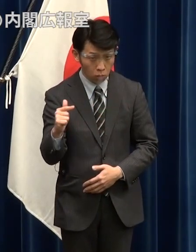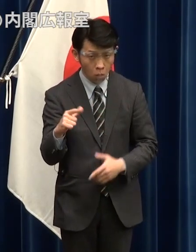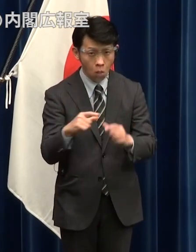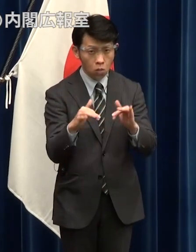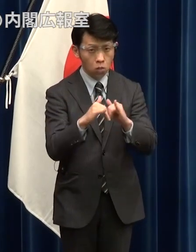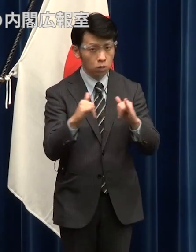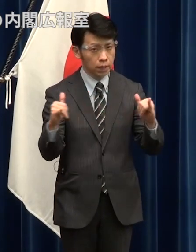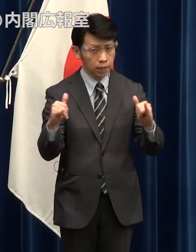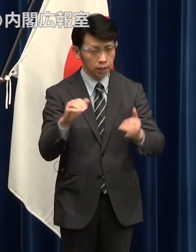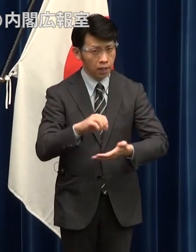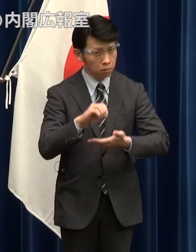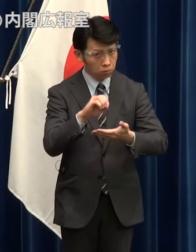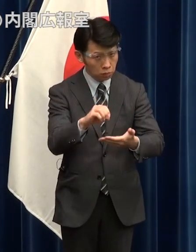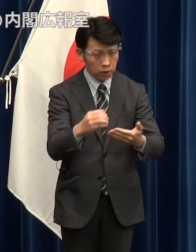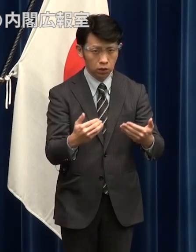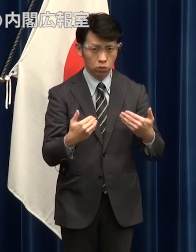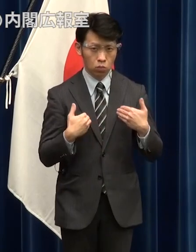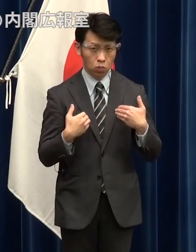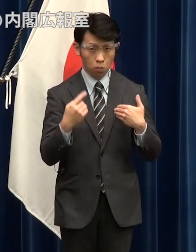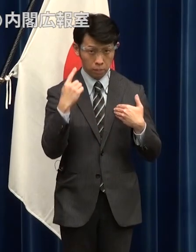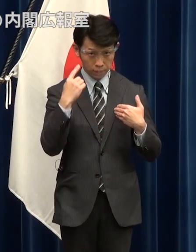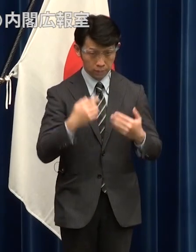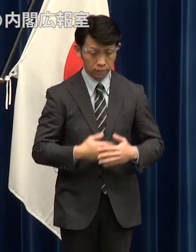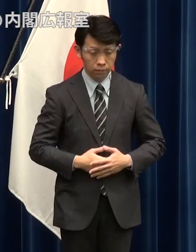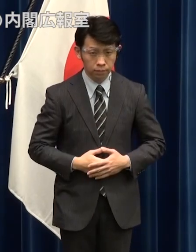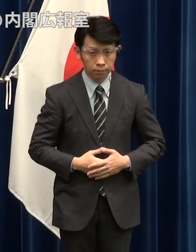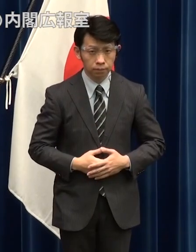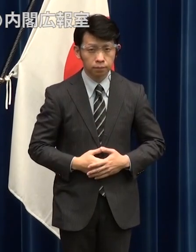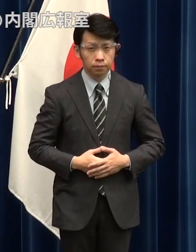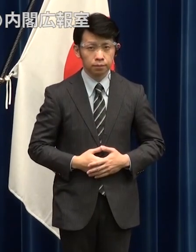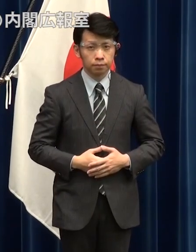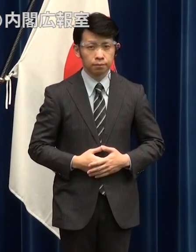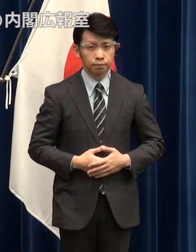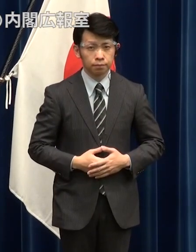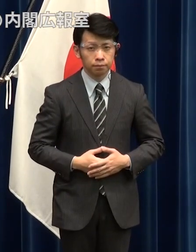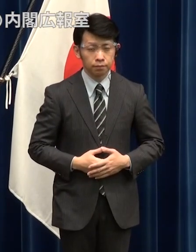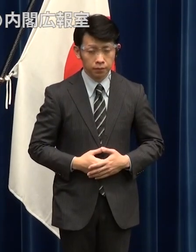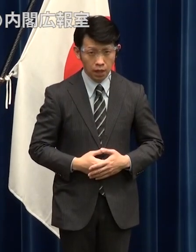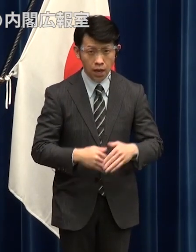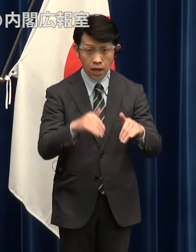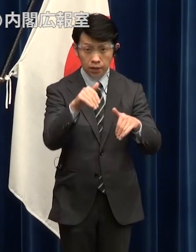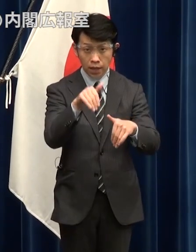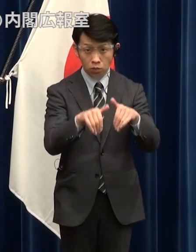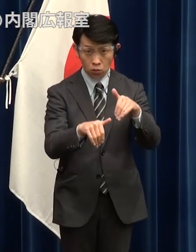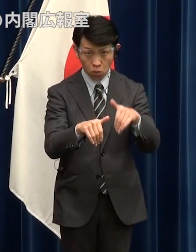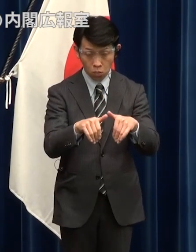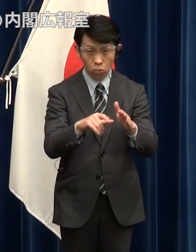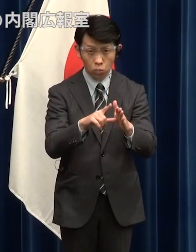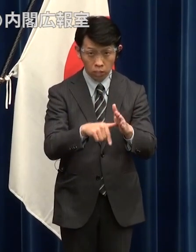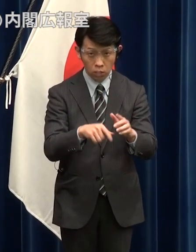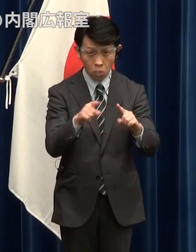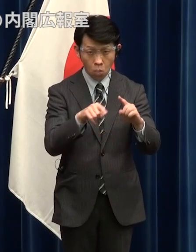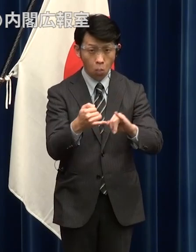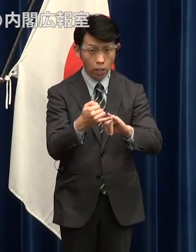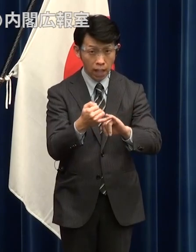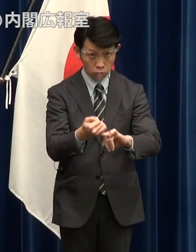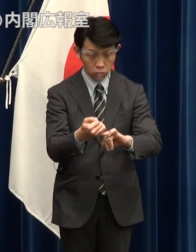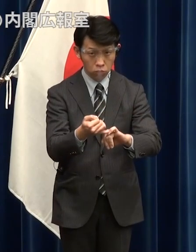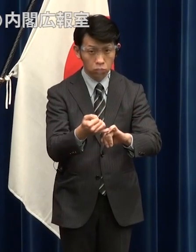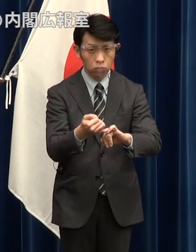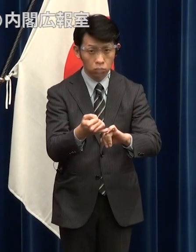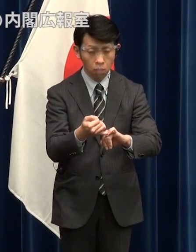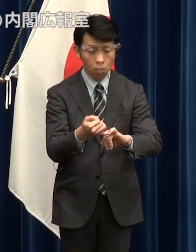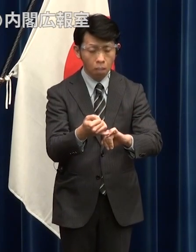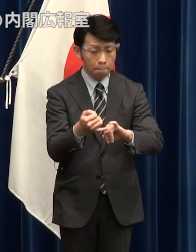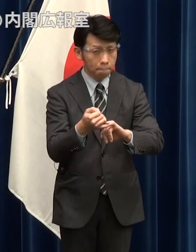ったかというふうにも思うわけですね。で、そういう意味ではやはりそういう選挙の公約なくですね、増税という話が出てきたこと